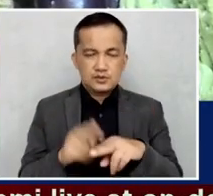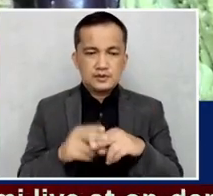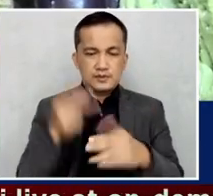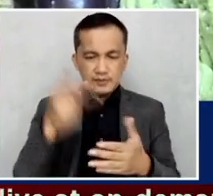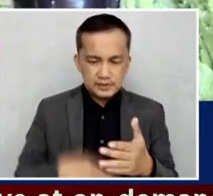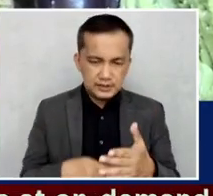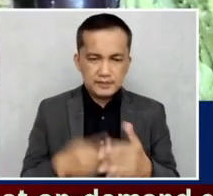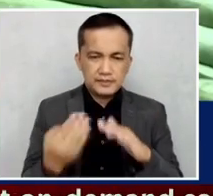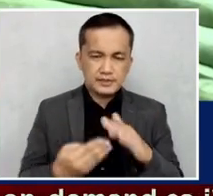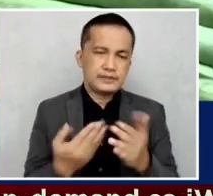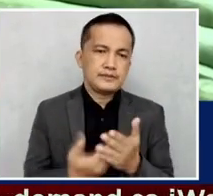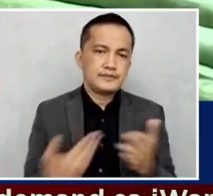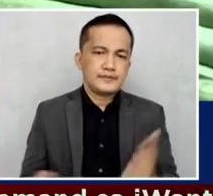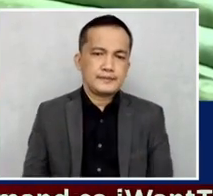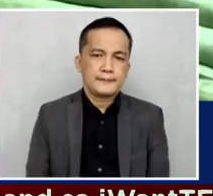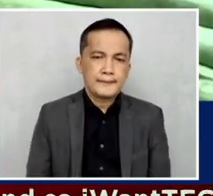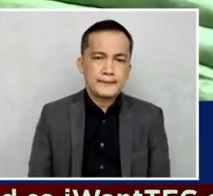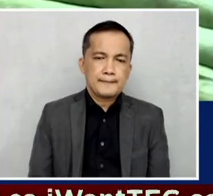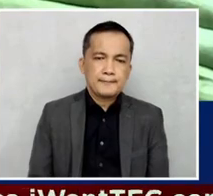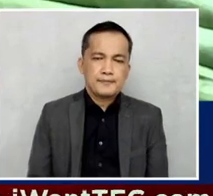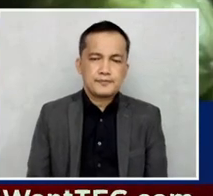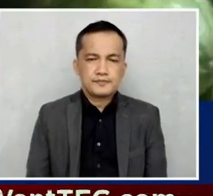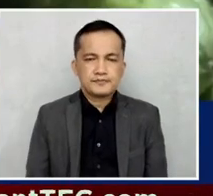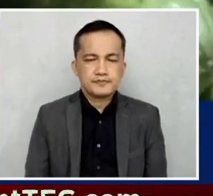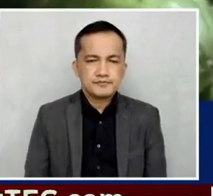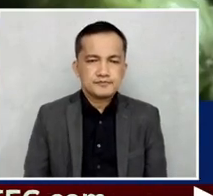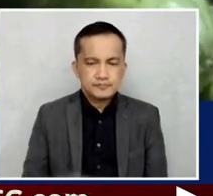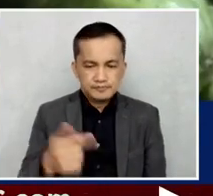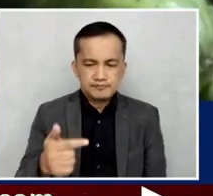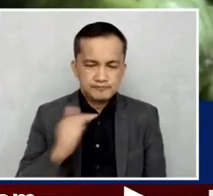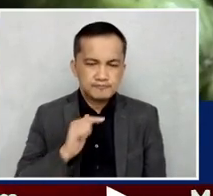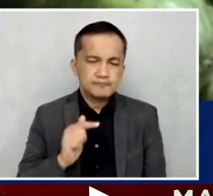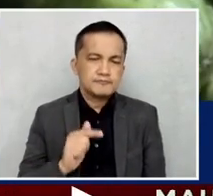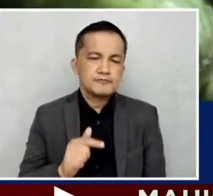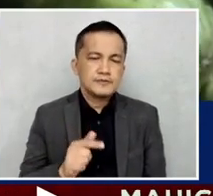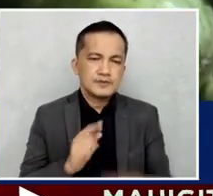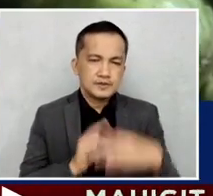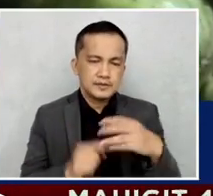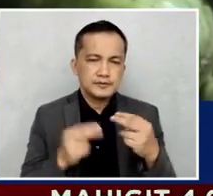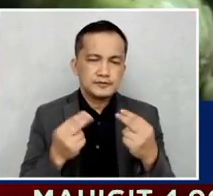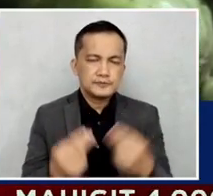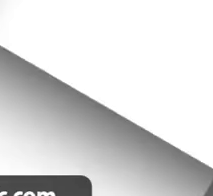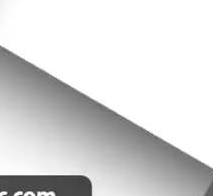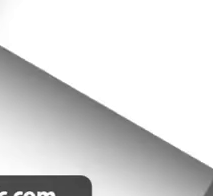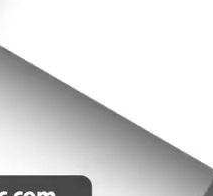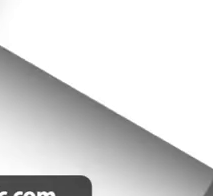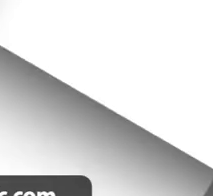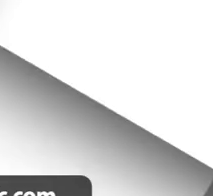mga basic commodities. Warren De Guzman, ABS-CBN News.